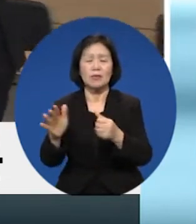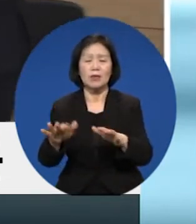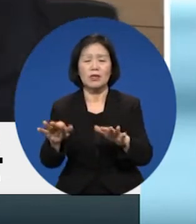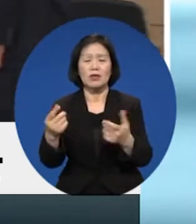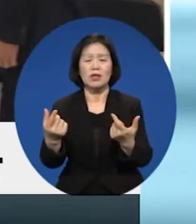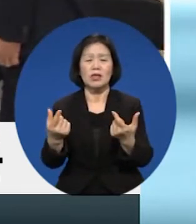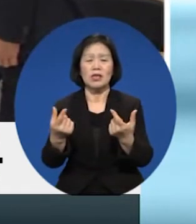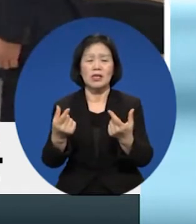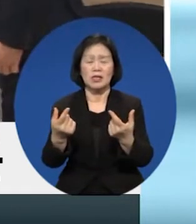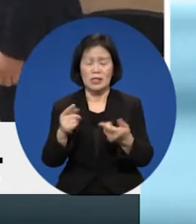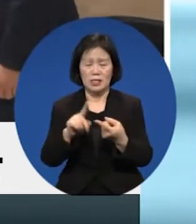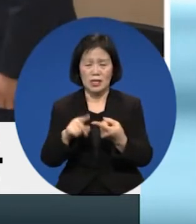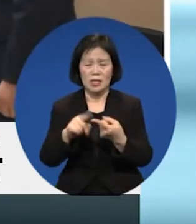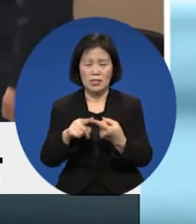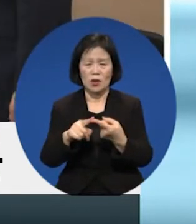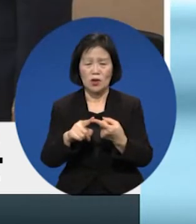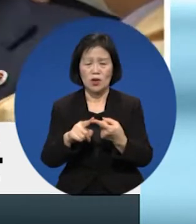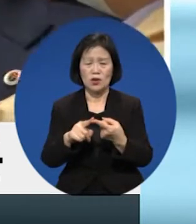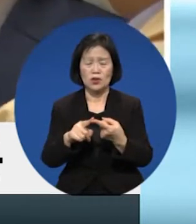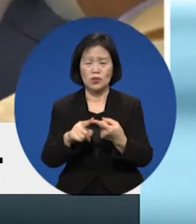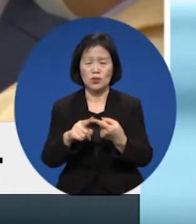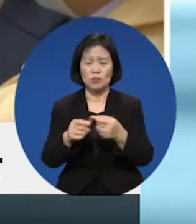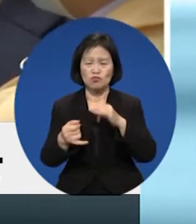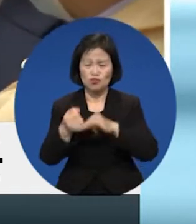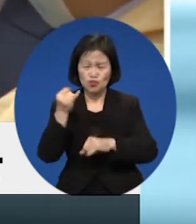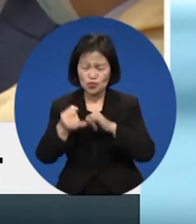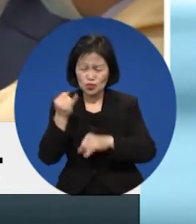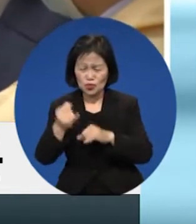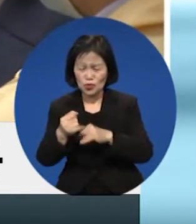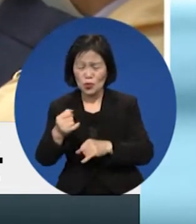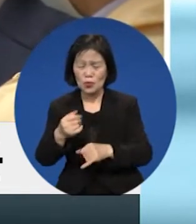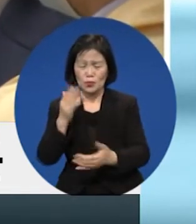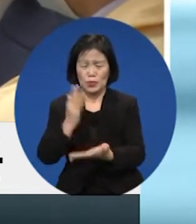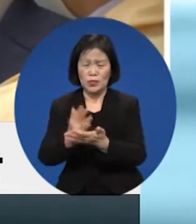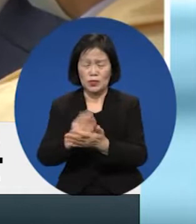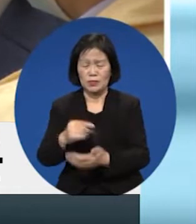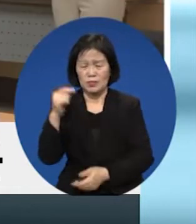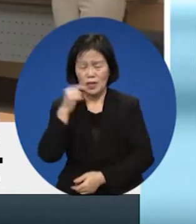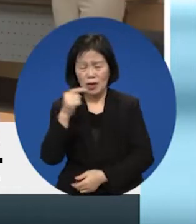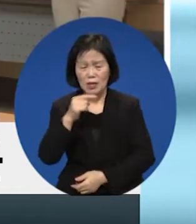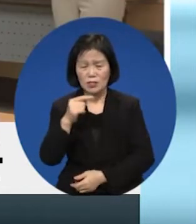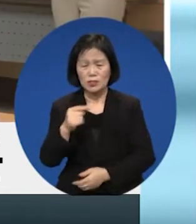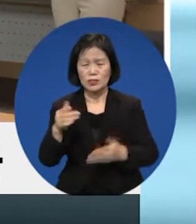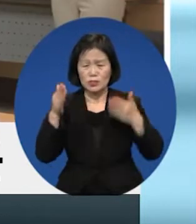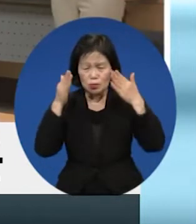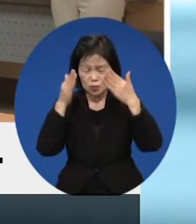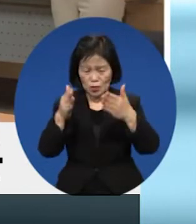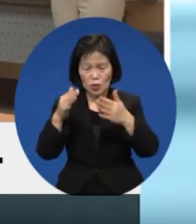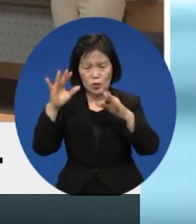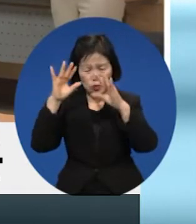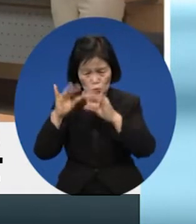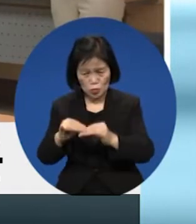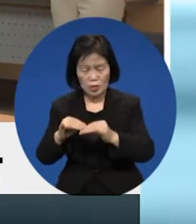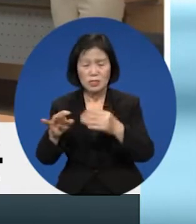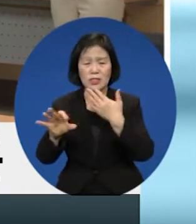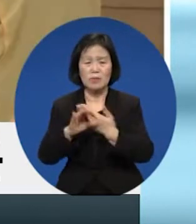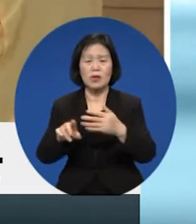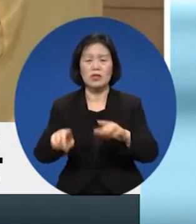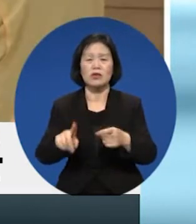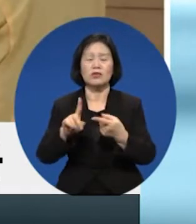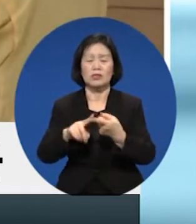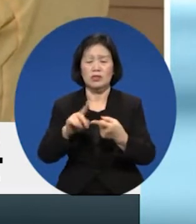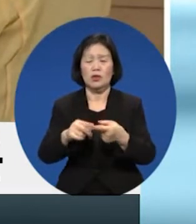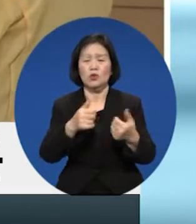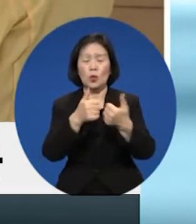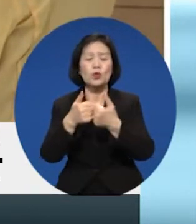부분에 대해서 뭐 어떻게 보면 결격사유를 좀 강화하는 측면을 그 전반적인 방향성에서 동의하신다면 지금이라도 이런 논의를